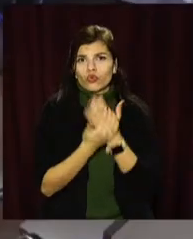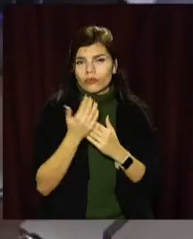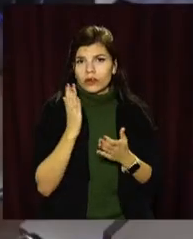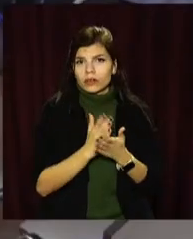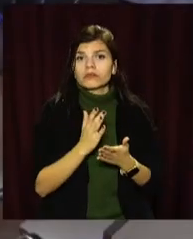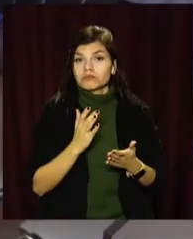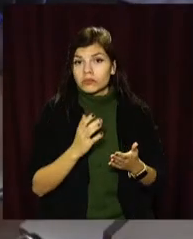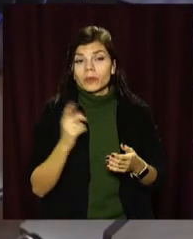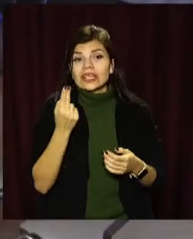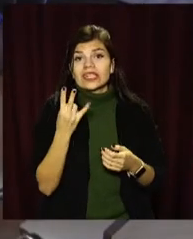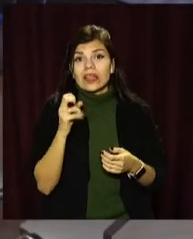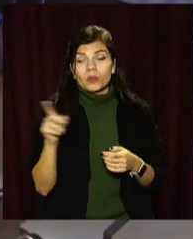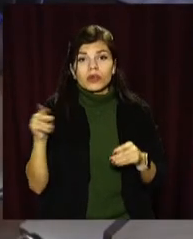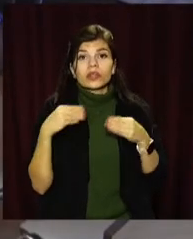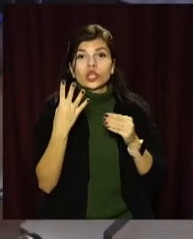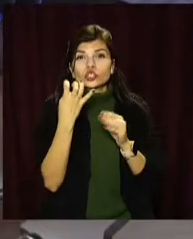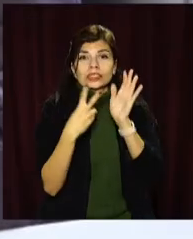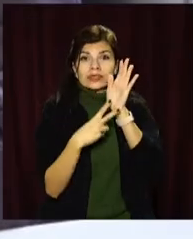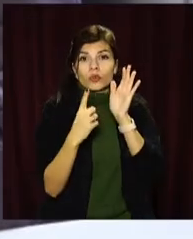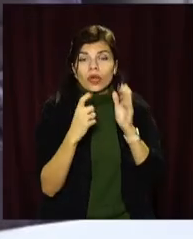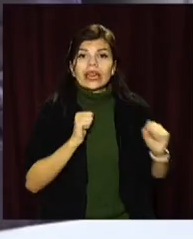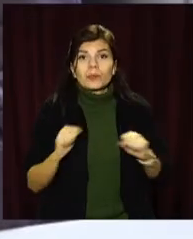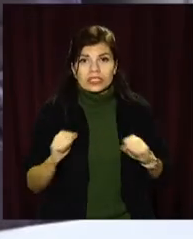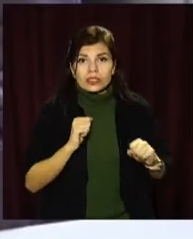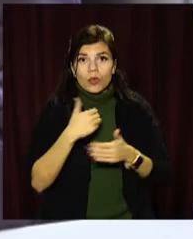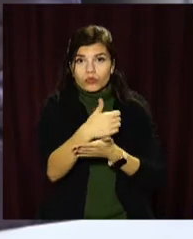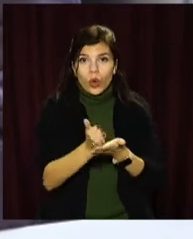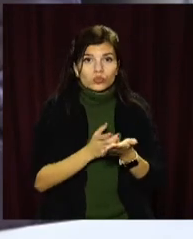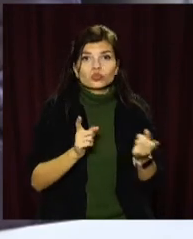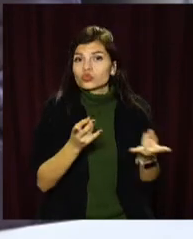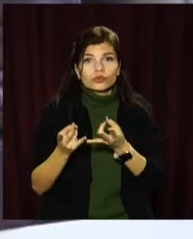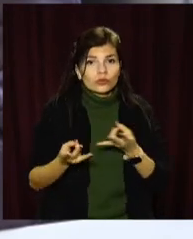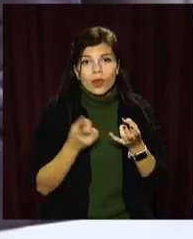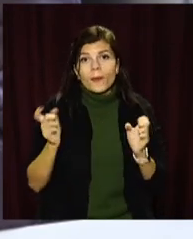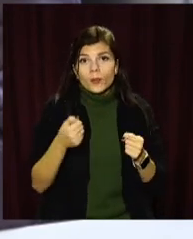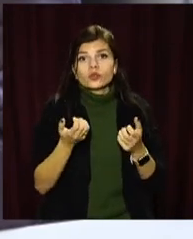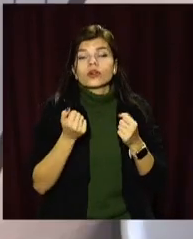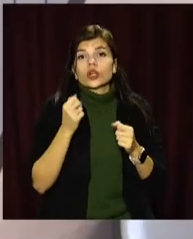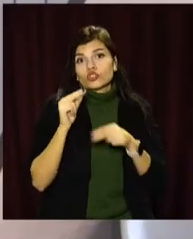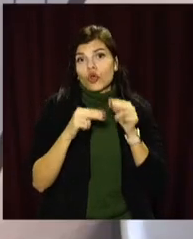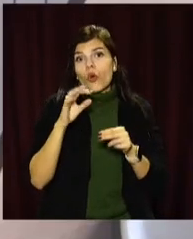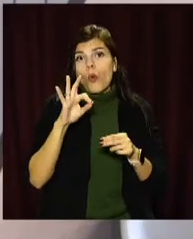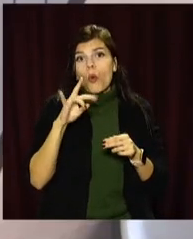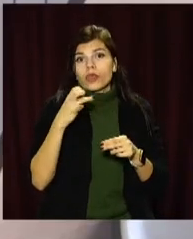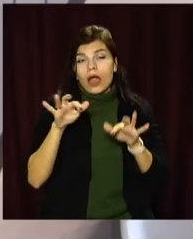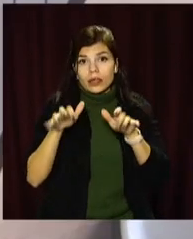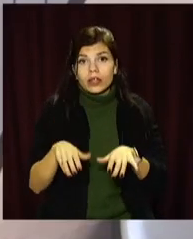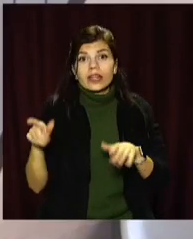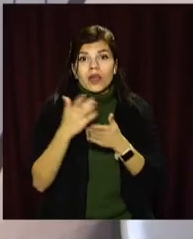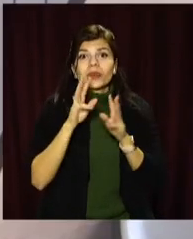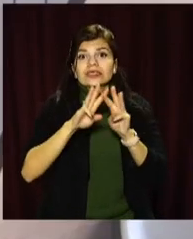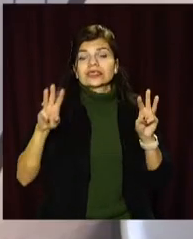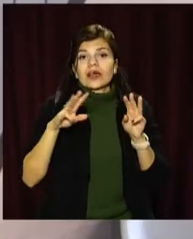Як і раніше, ЦНАП надає 471 адміністративну послугу. Частину їх можна отримати онлайн. Перелік таких послуг є на